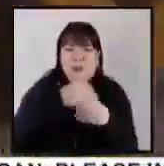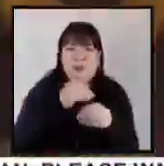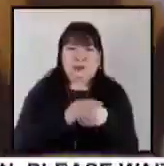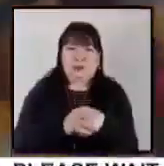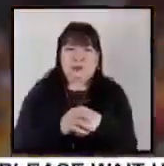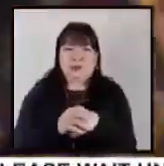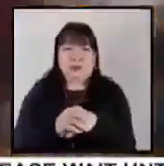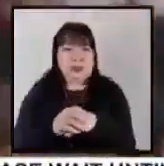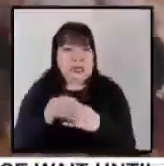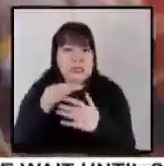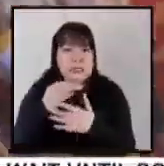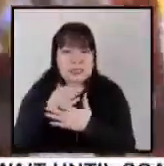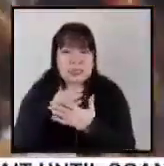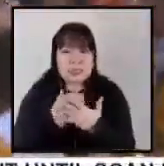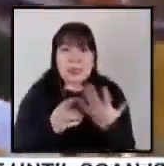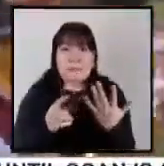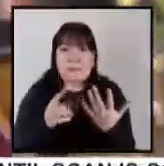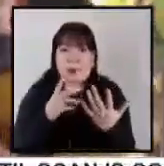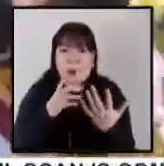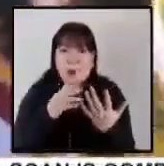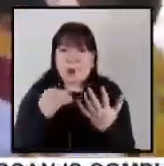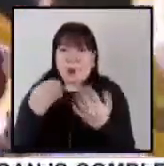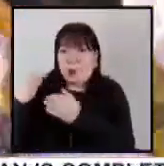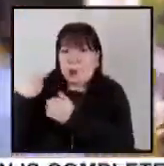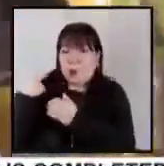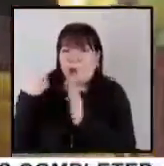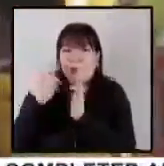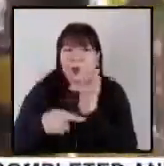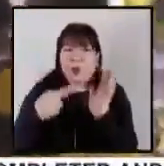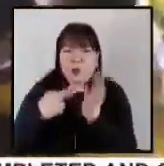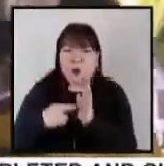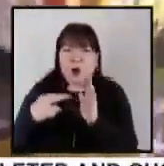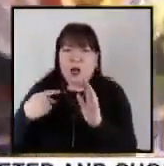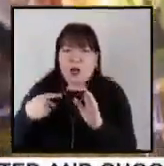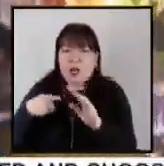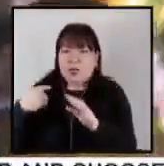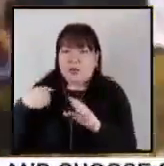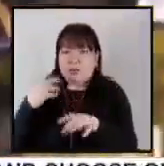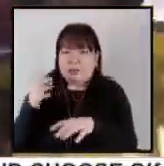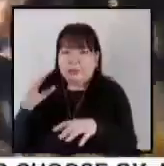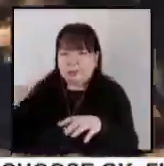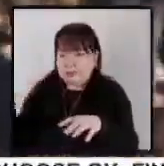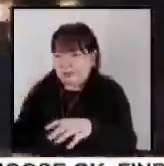Nariyan ang mga deboto upang humawak, humalik at magpunas ng panyo sa puon.